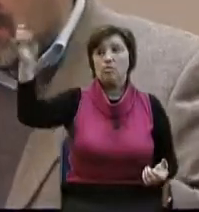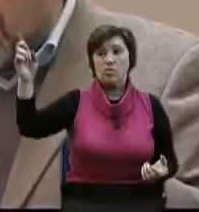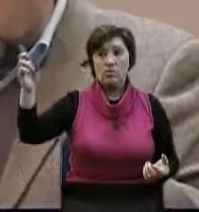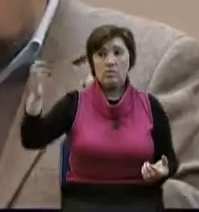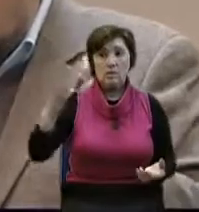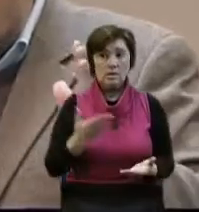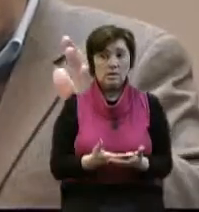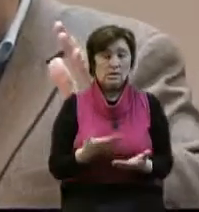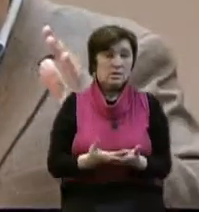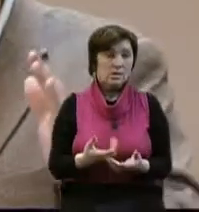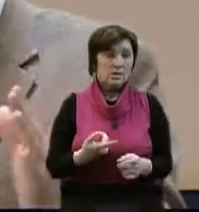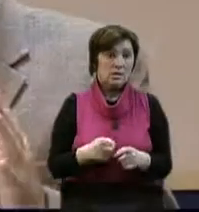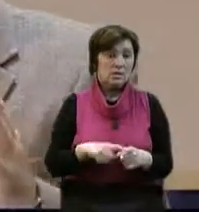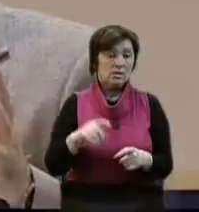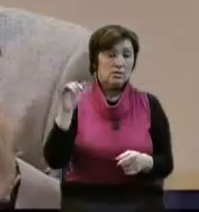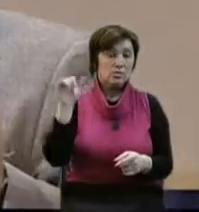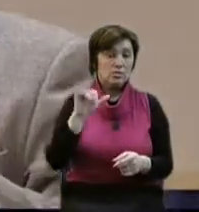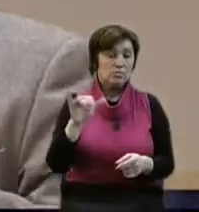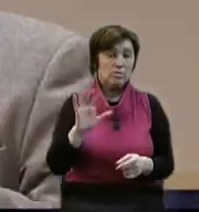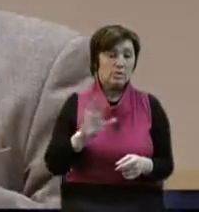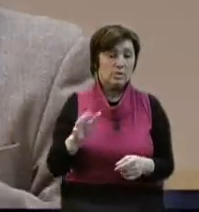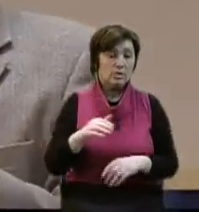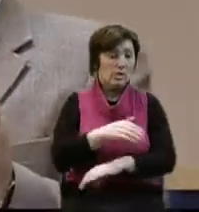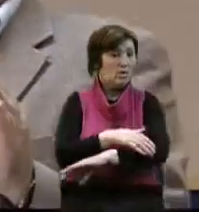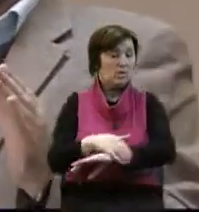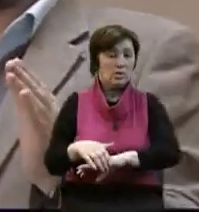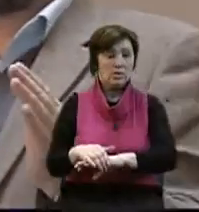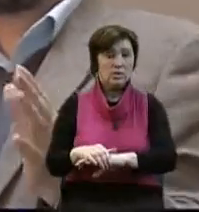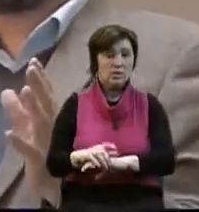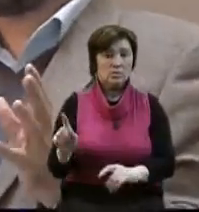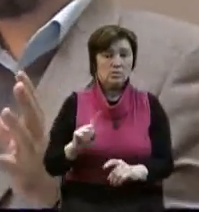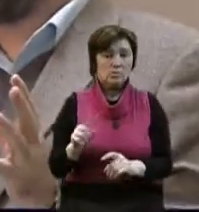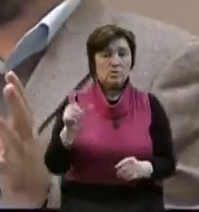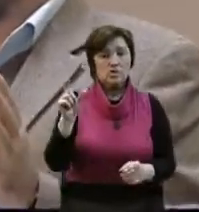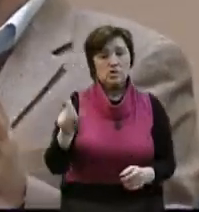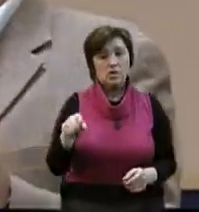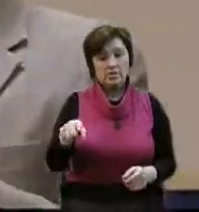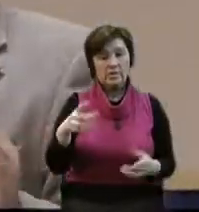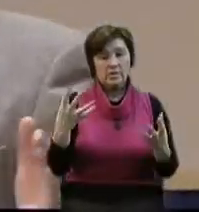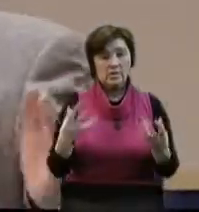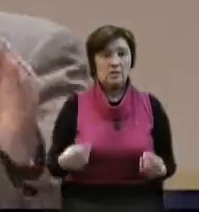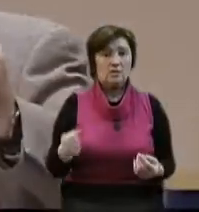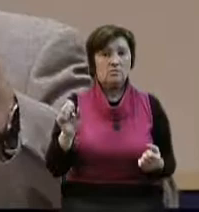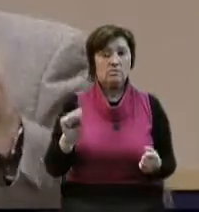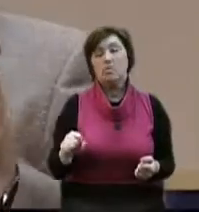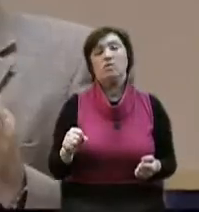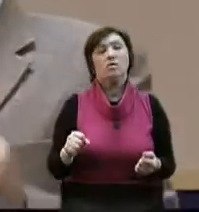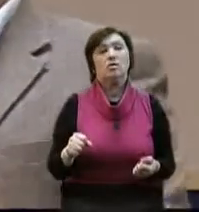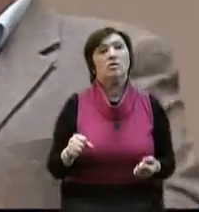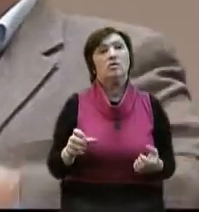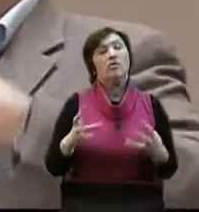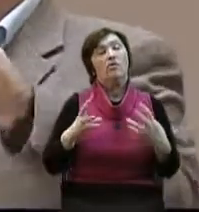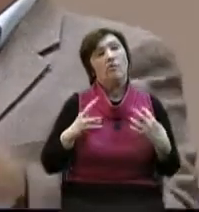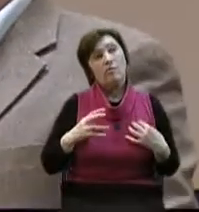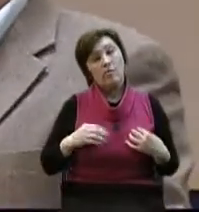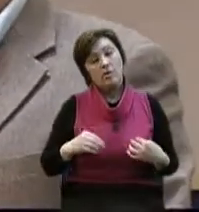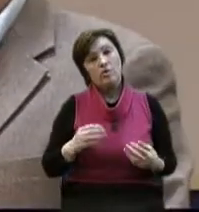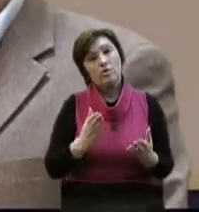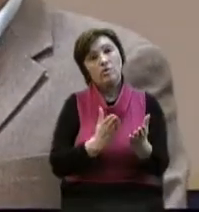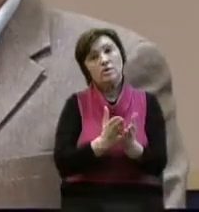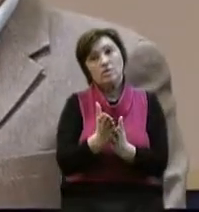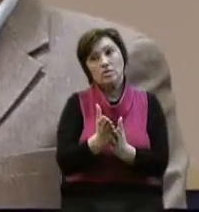суббота, то это не дает никакого ограничения в том, чтобы человек в этот день мог, находясь в покое, служить